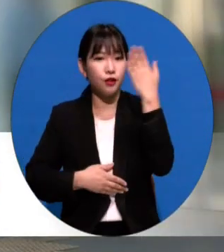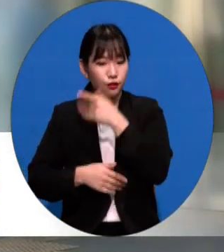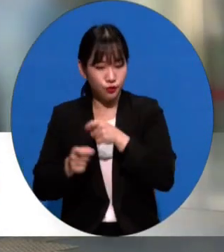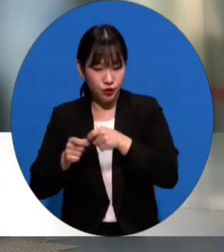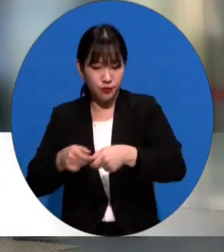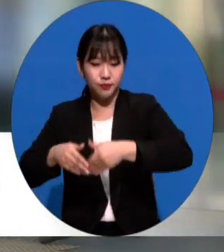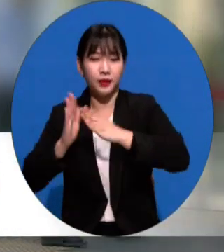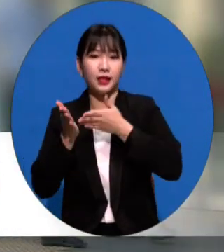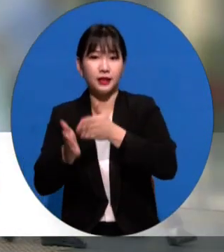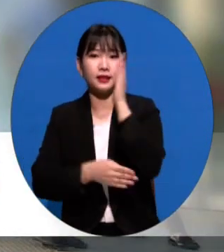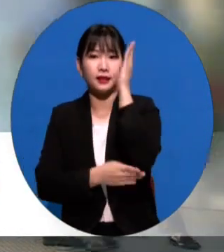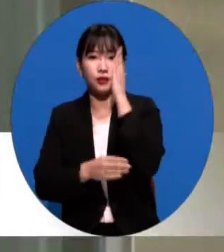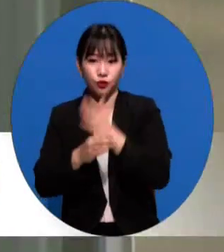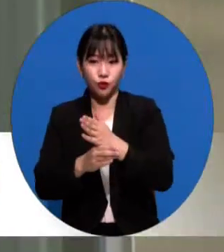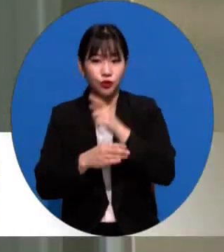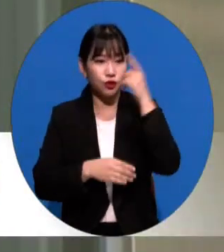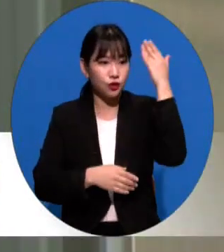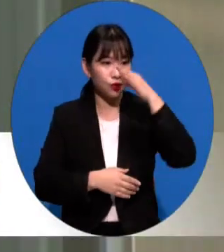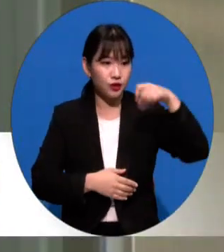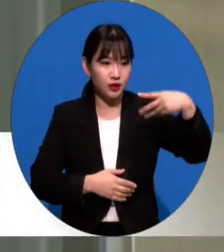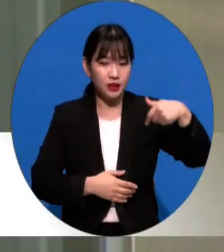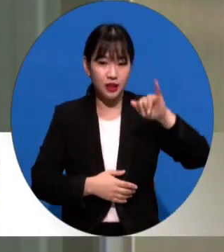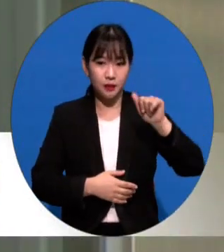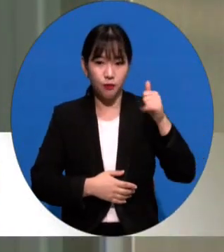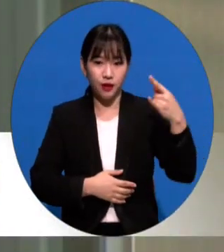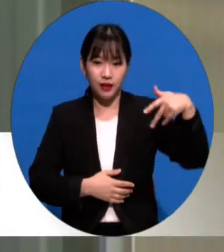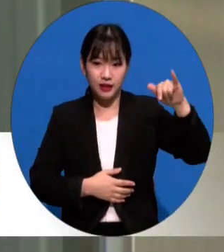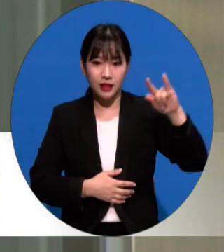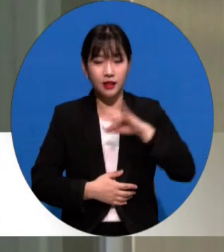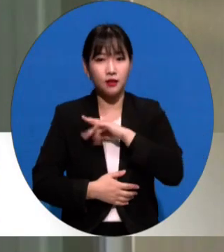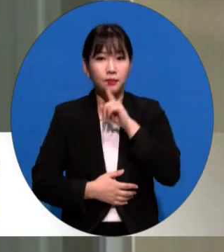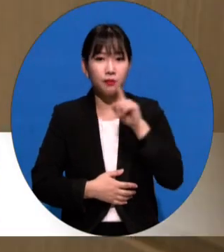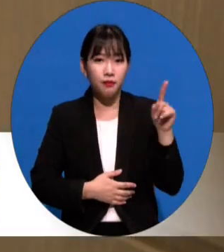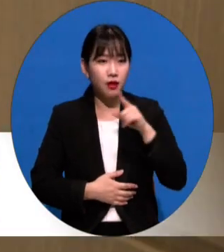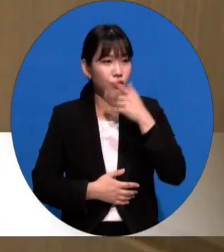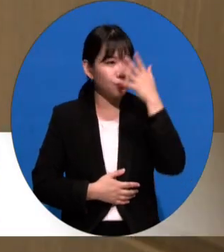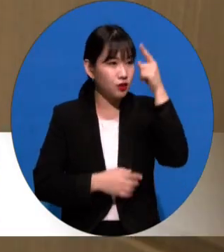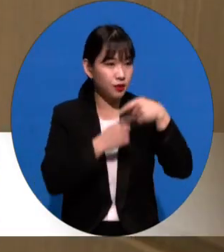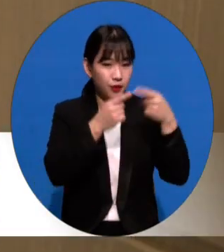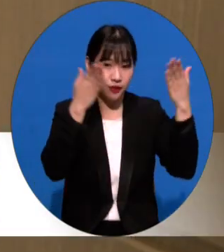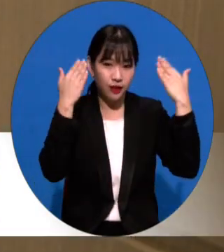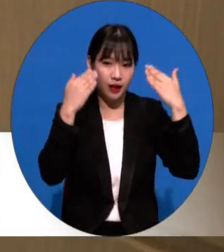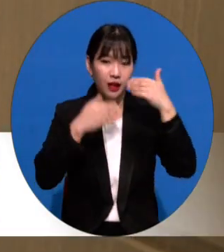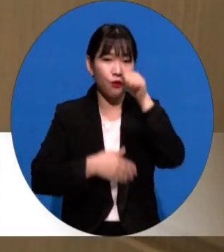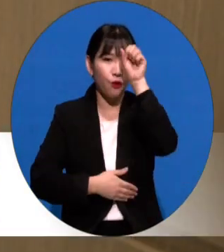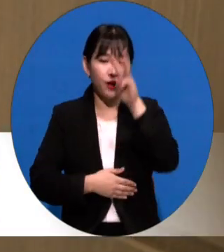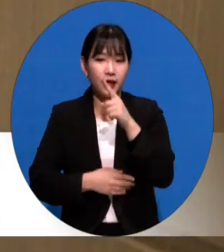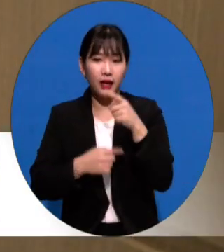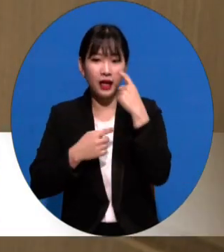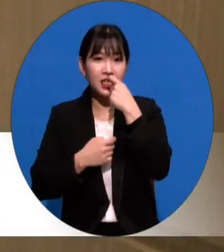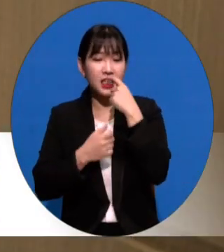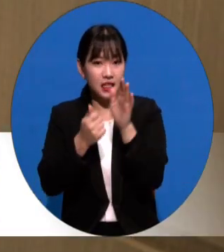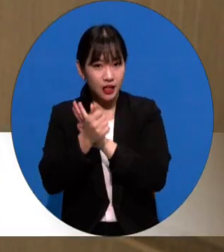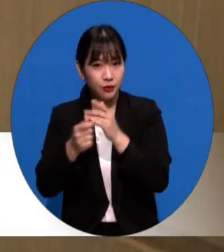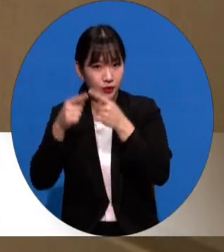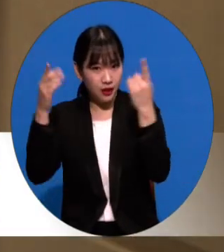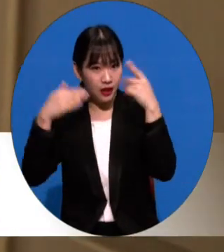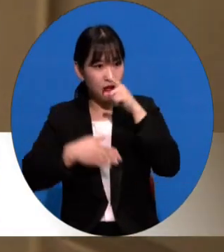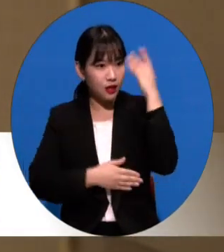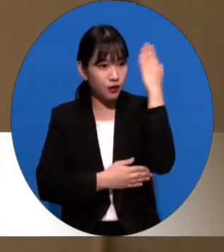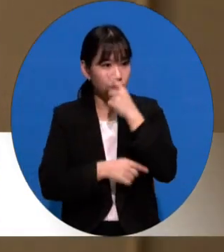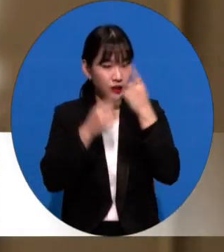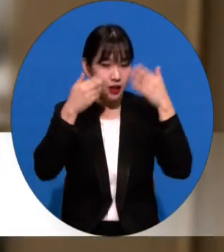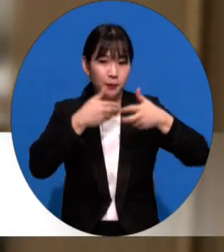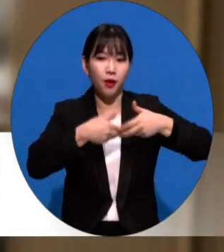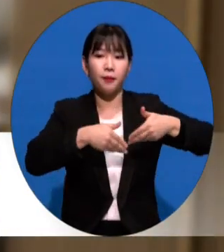분원 설치를 주장하고 있고 여수을 김혜재 의원은 순천 의과대 광양 간호대 여수 대학병원 설치론을